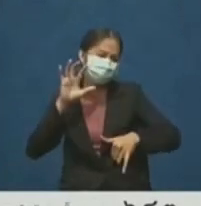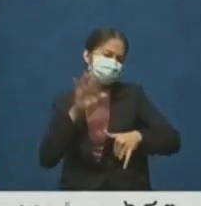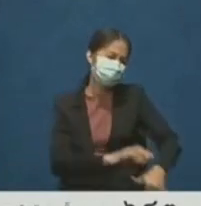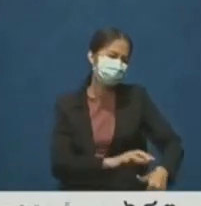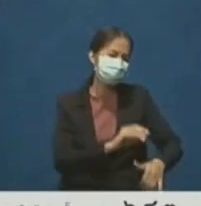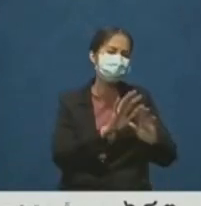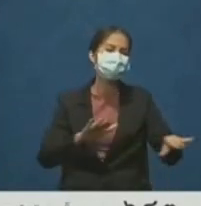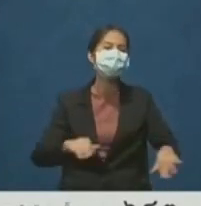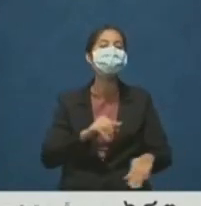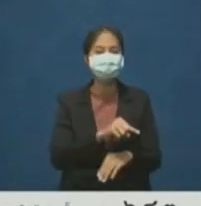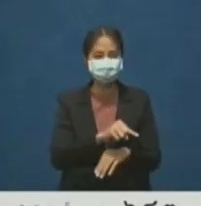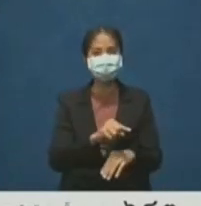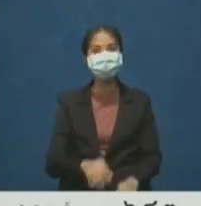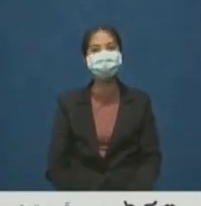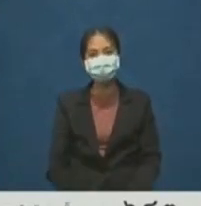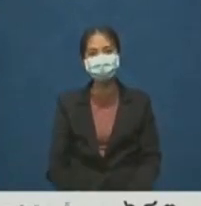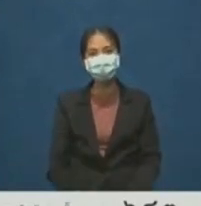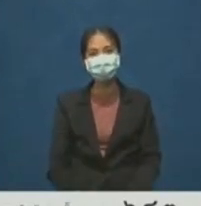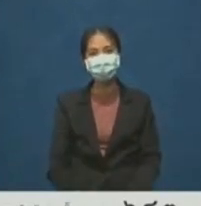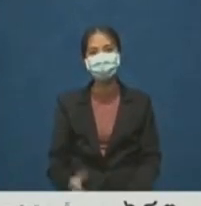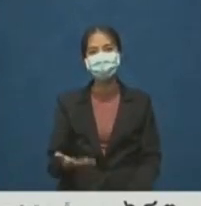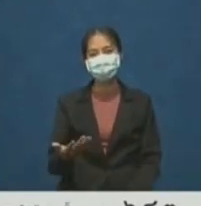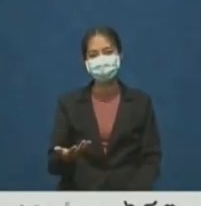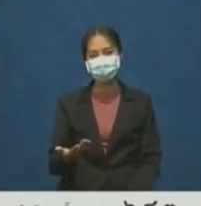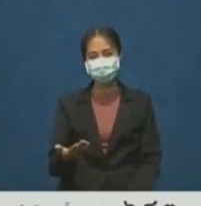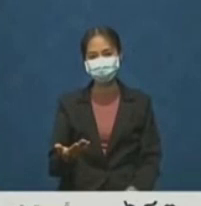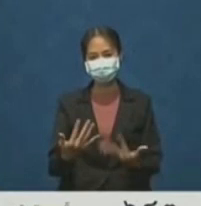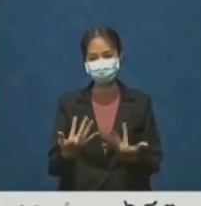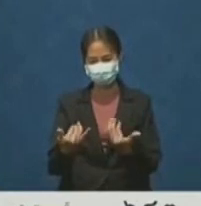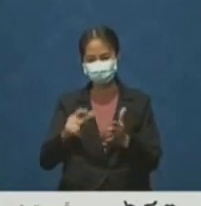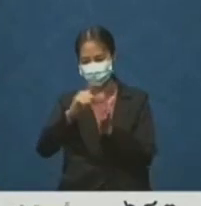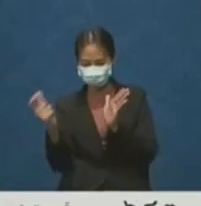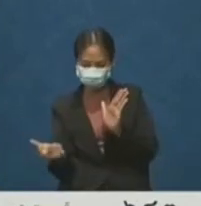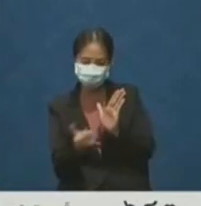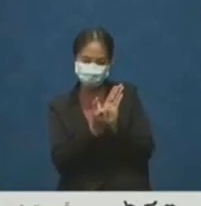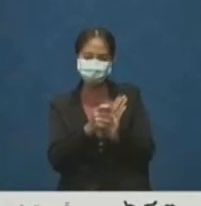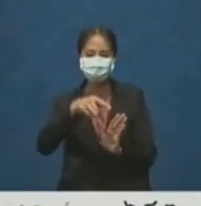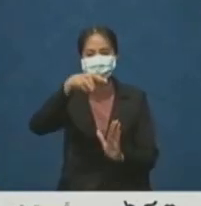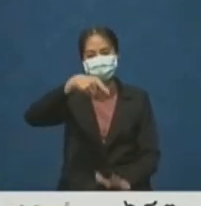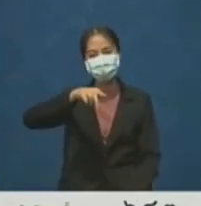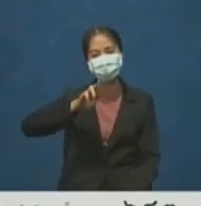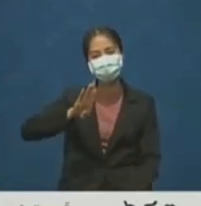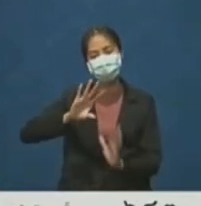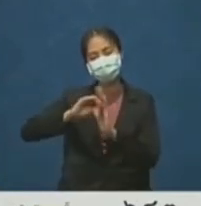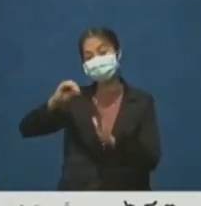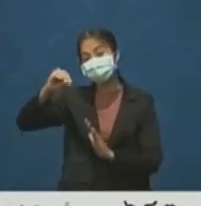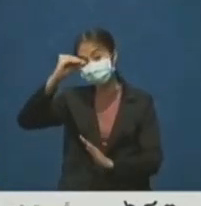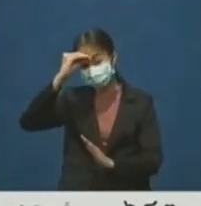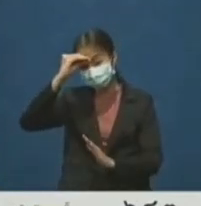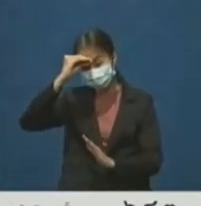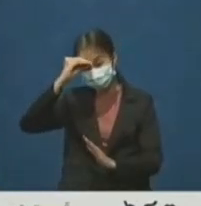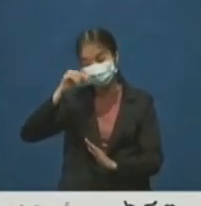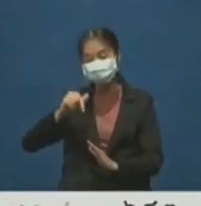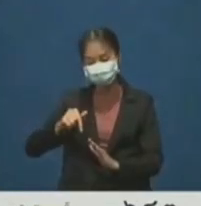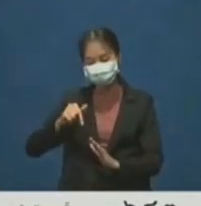และบุคลากรทางการศึกษาอย่างมากอีกด้วยแล้วสิ่งเหล่านี้ก็ถูกมานำบรรจุไว้ในพรบการศึกษาแห่งชา